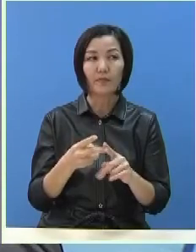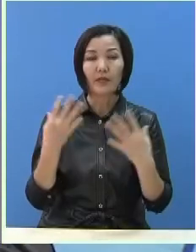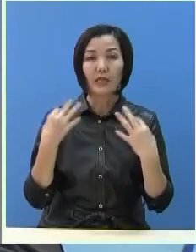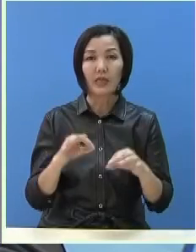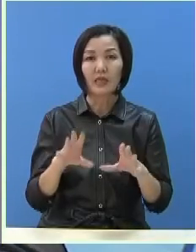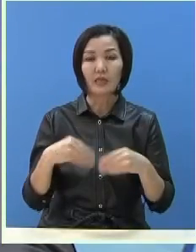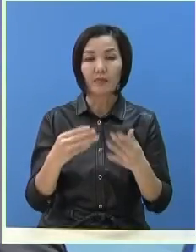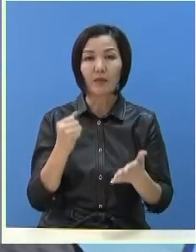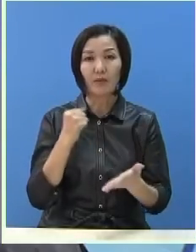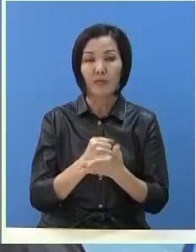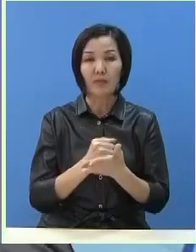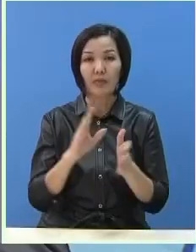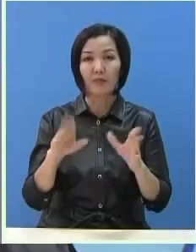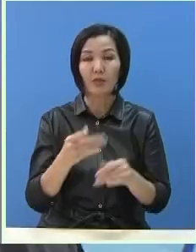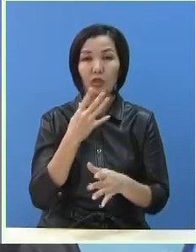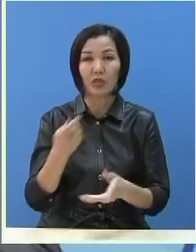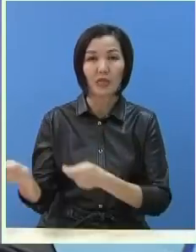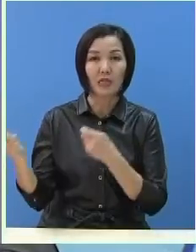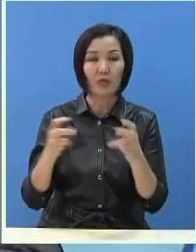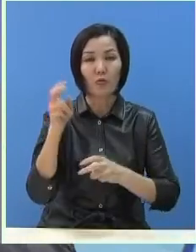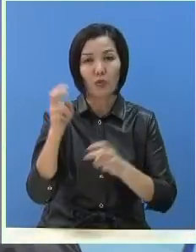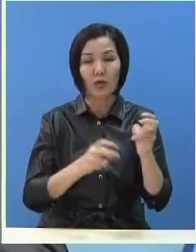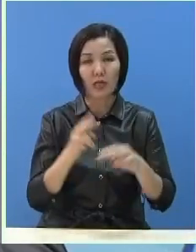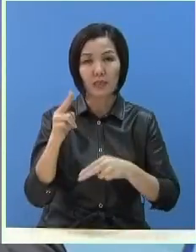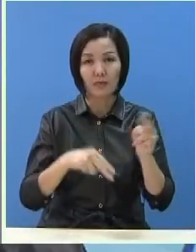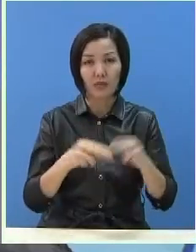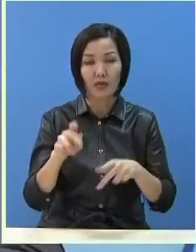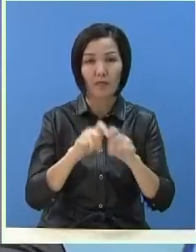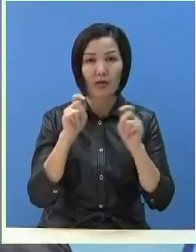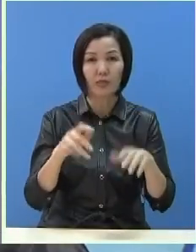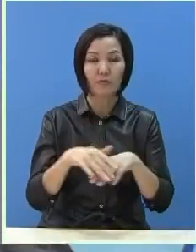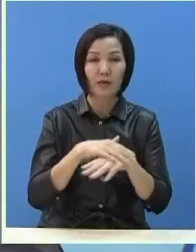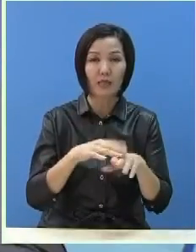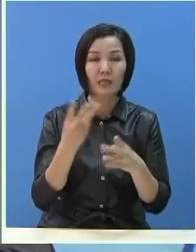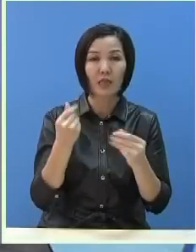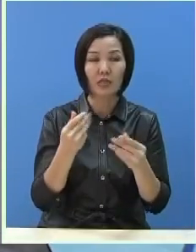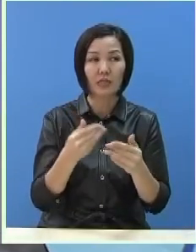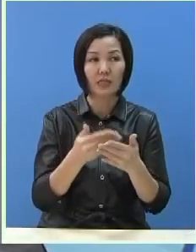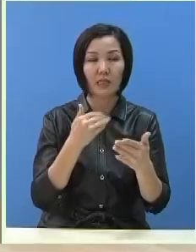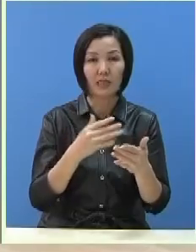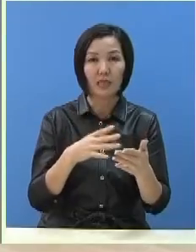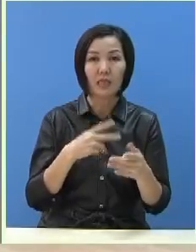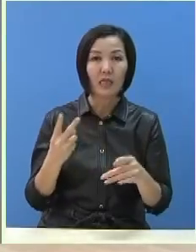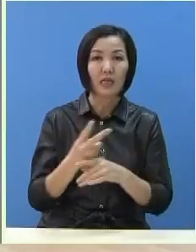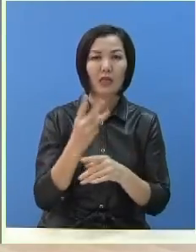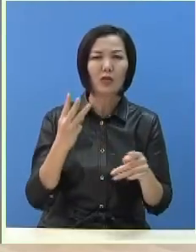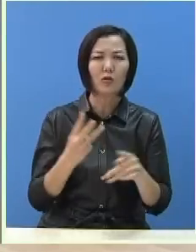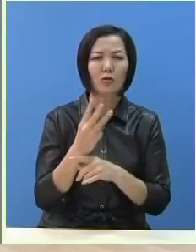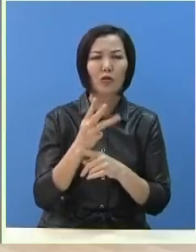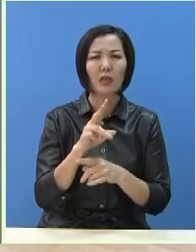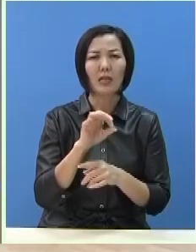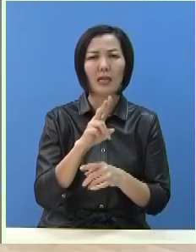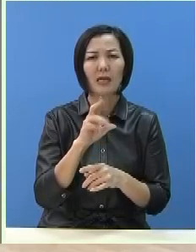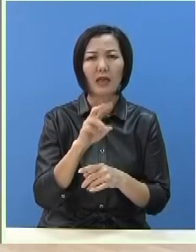беріп, кепілдік берсе, олар шетелдегі ақшасын әкеп бізге өнеркәсіп салып, сол халықтың ақшасына өнеркәсіп байтса. Бірақ осыған дейін біз екі рет немесе үш рет